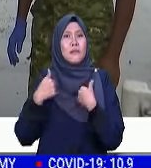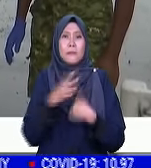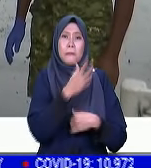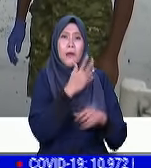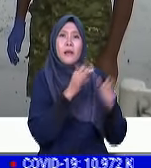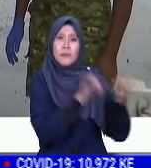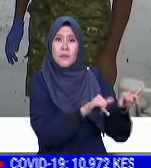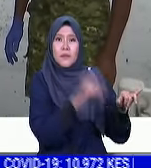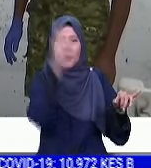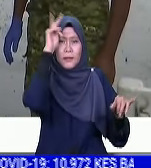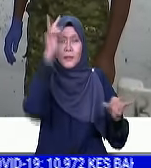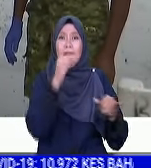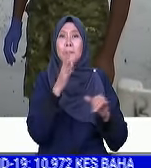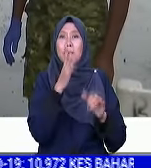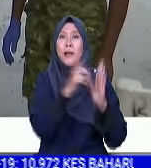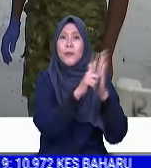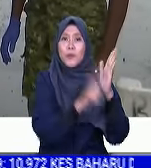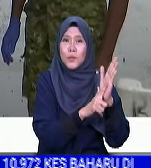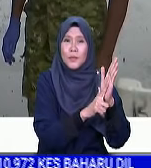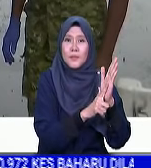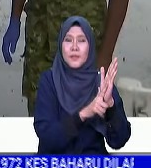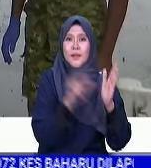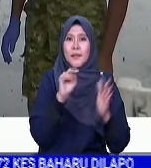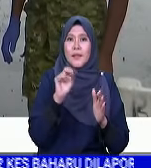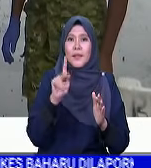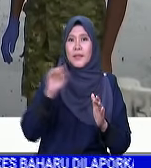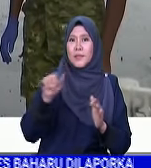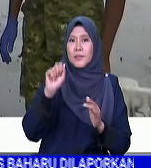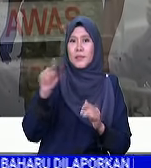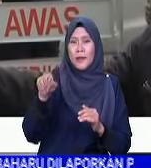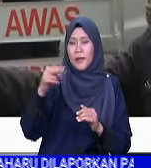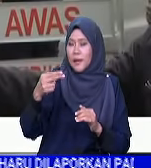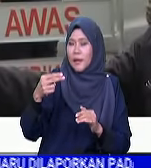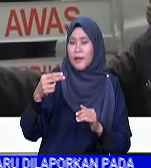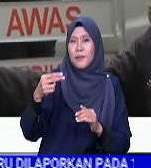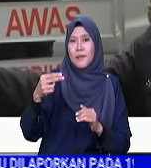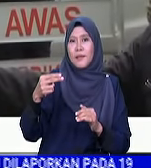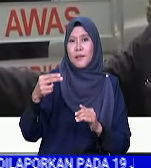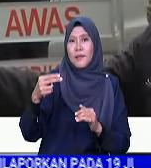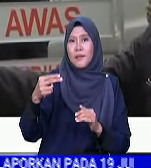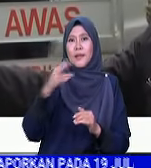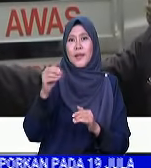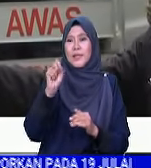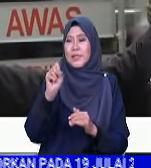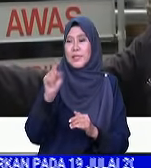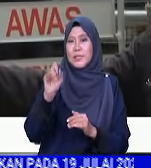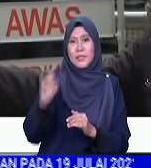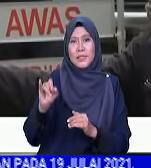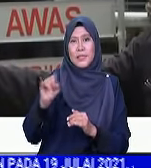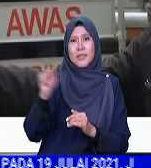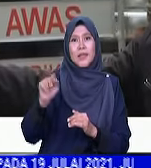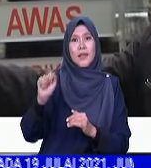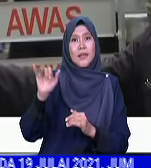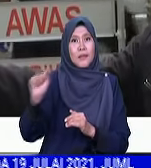ibu dan seorang ibu mertua. Iaitu Nijah binti Nikub dan juga Siti Zayai binti Muhammad